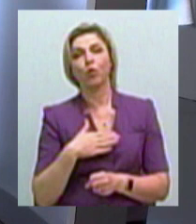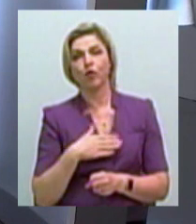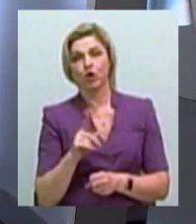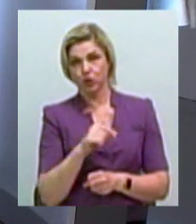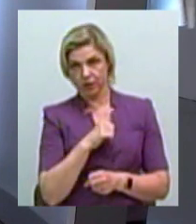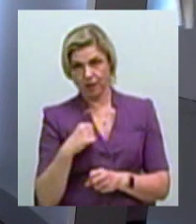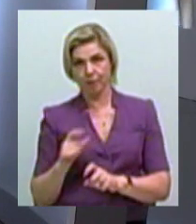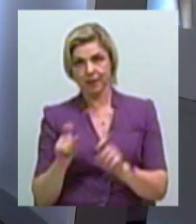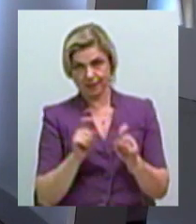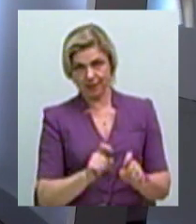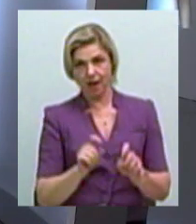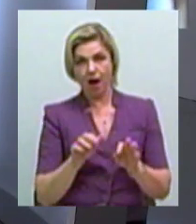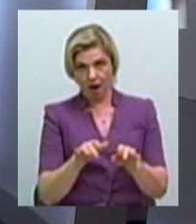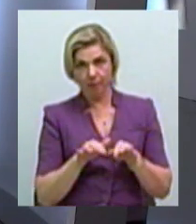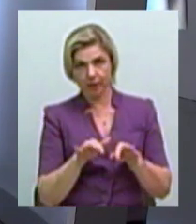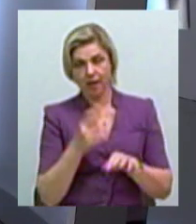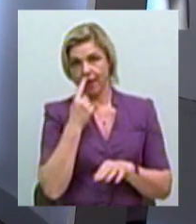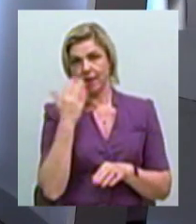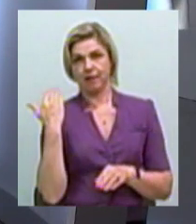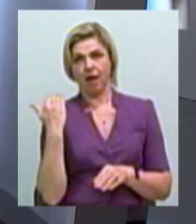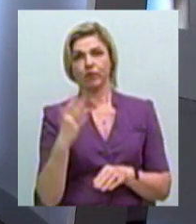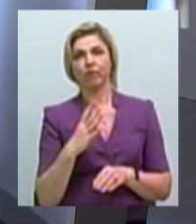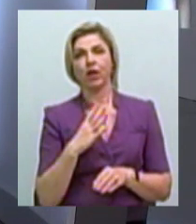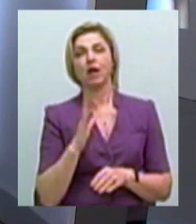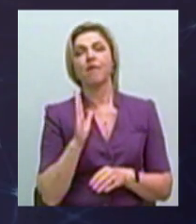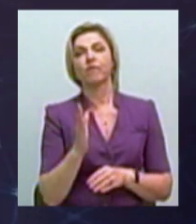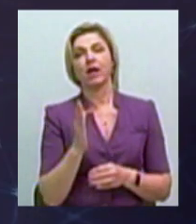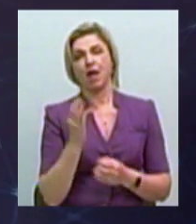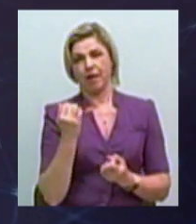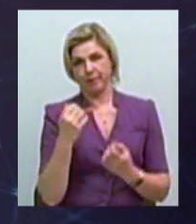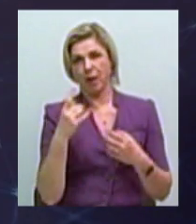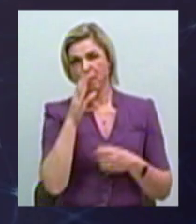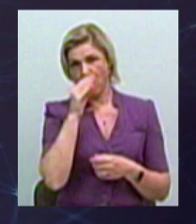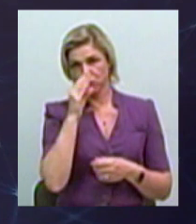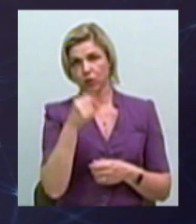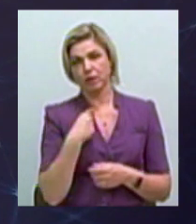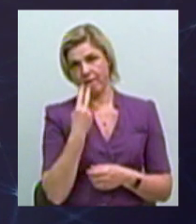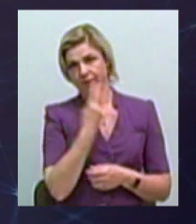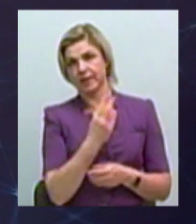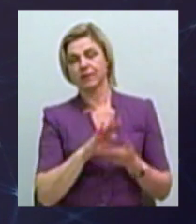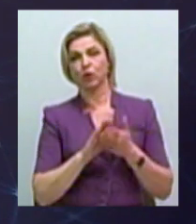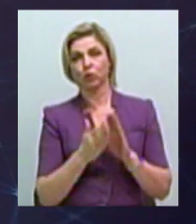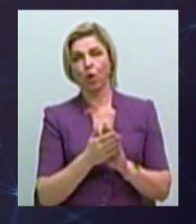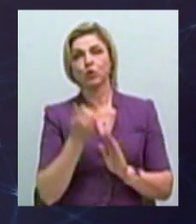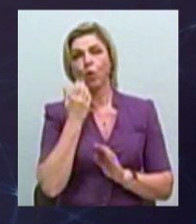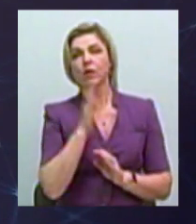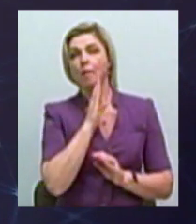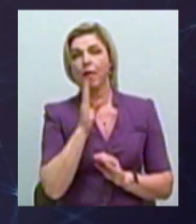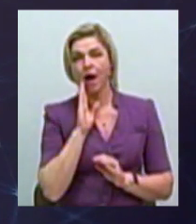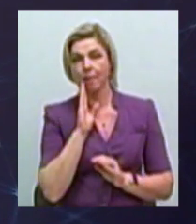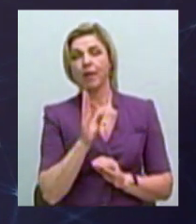йти користуватися цим гаджетом. Буквально недавно у транспорті бачила ситуацію, коли мама